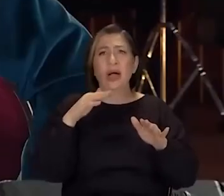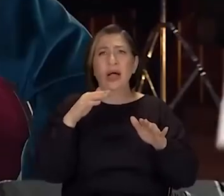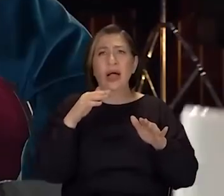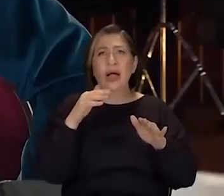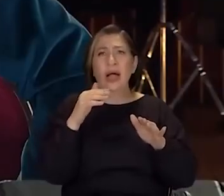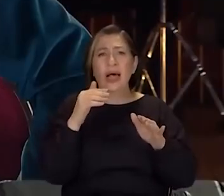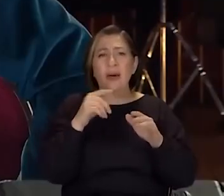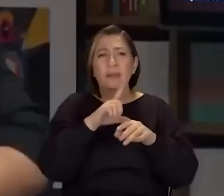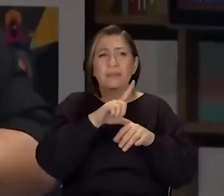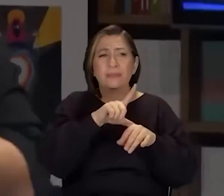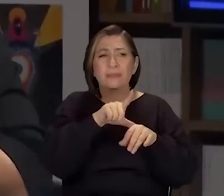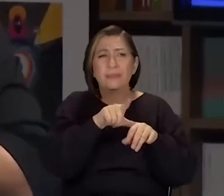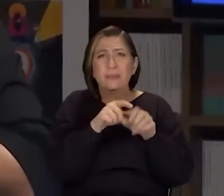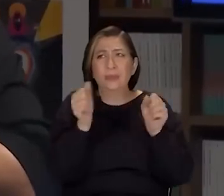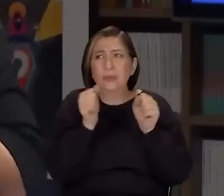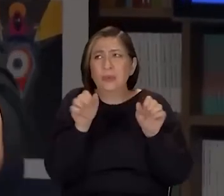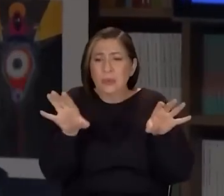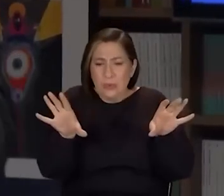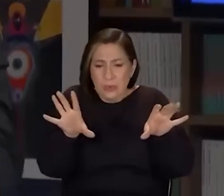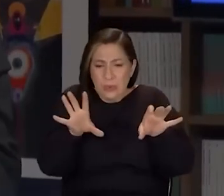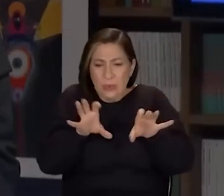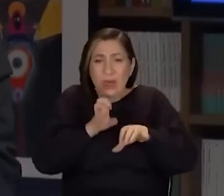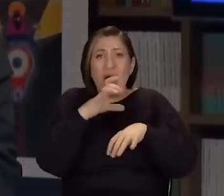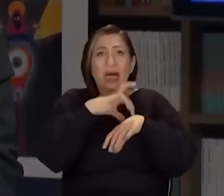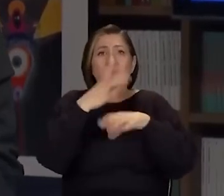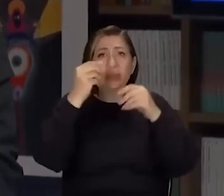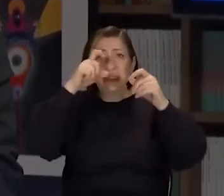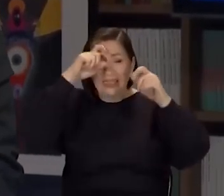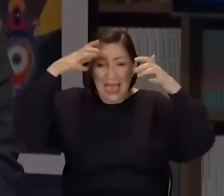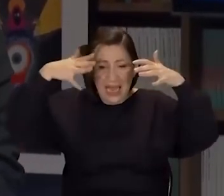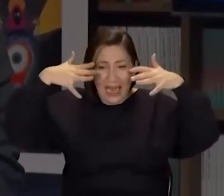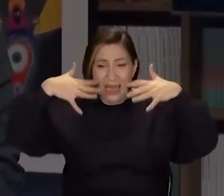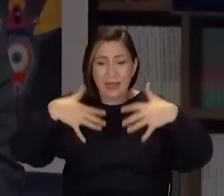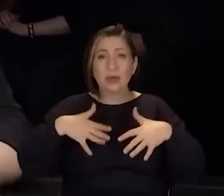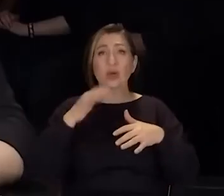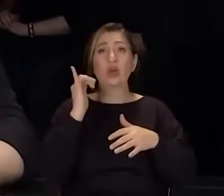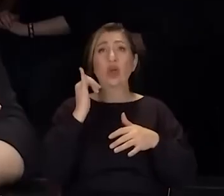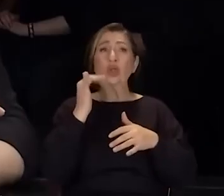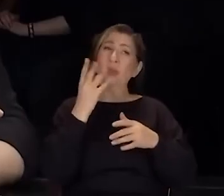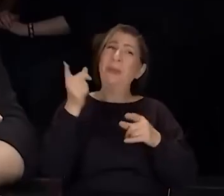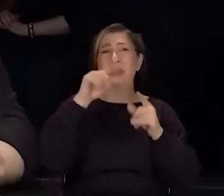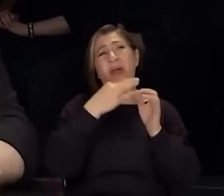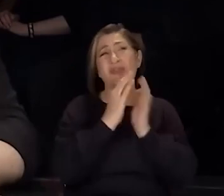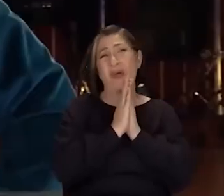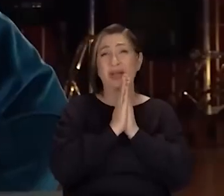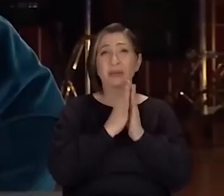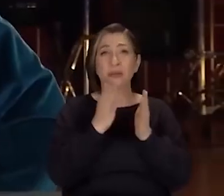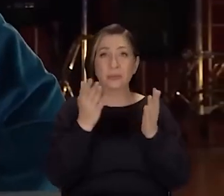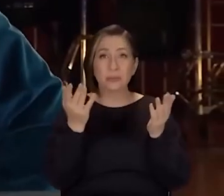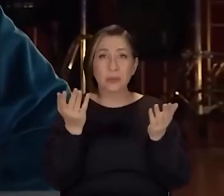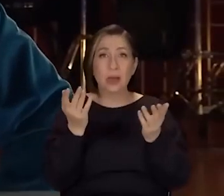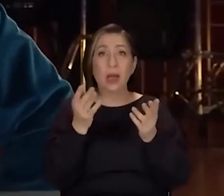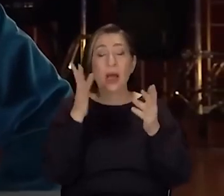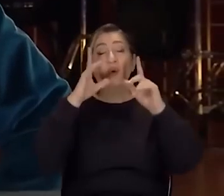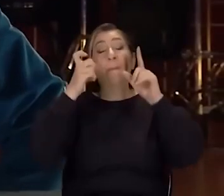bir çek. Abi canını seveyim bir dur beni bir sal bak buradan ter akıyor şey doluyor o ter burada kötü yani. Kötü çıkmış bir daha çekilenler var. Tabii kötü çıkıyor. Ya bir